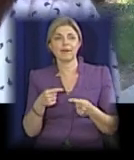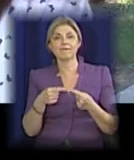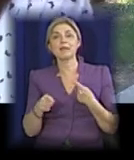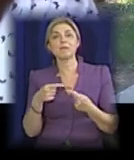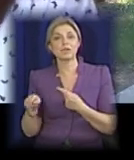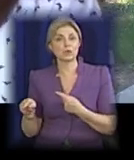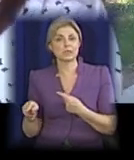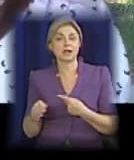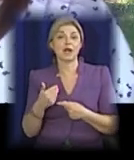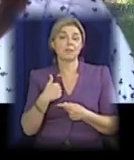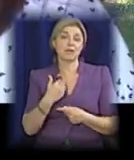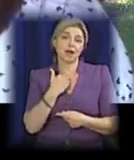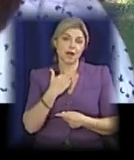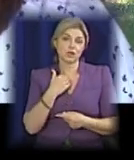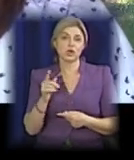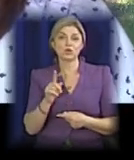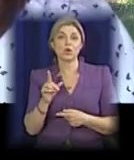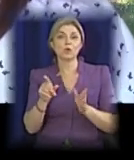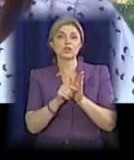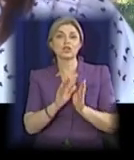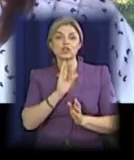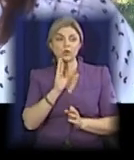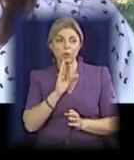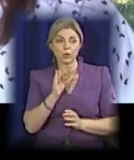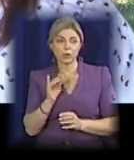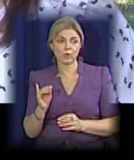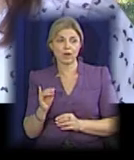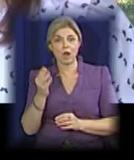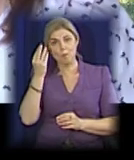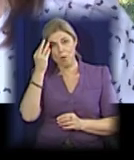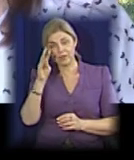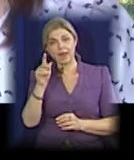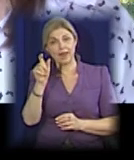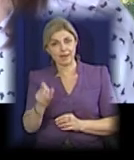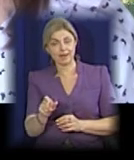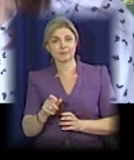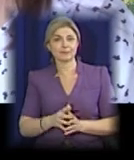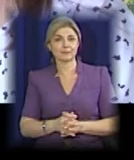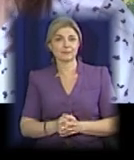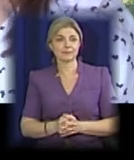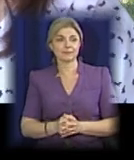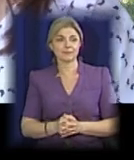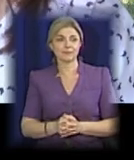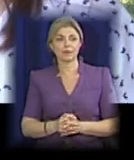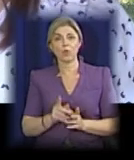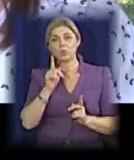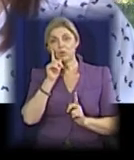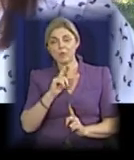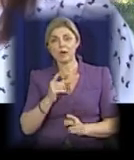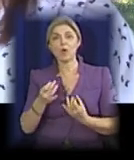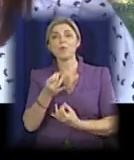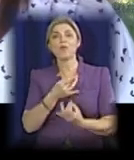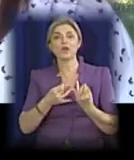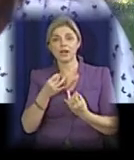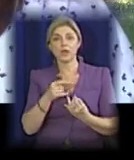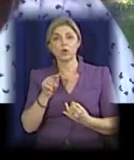відмінності. Мені здається, що з жінкою моделі, жінці зручніше обговорити